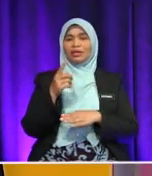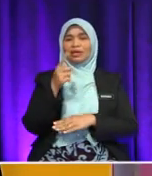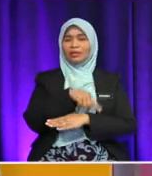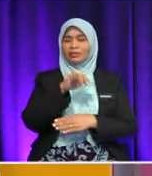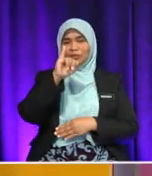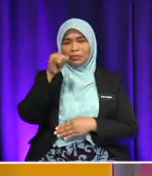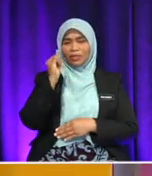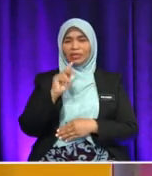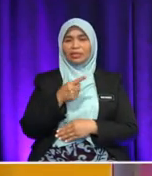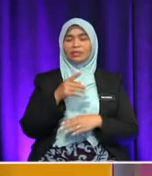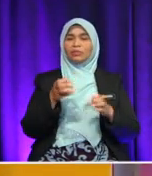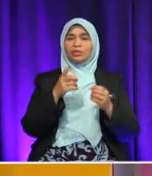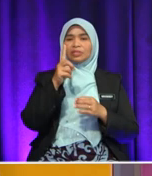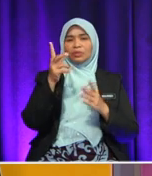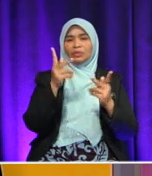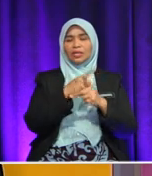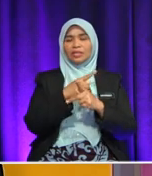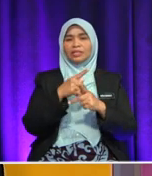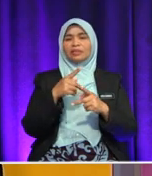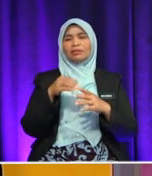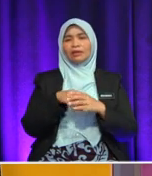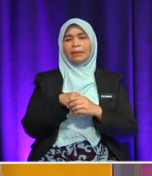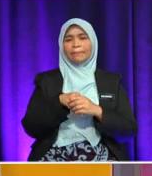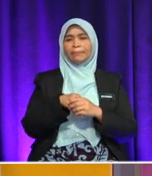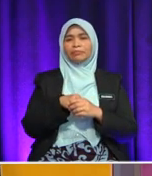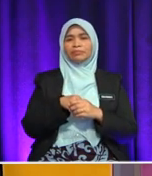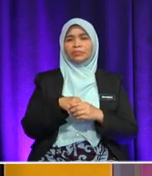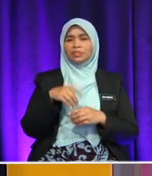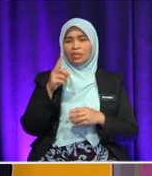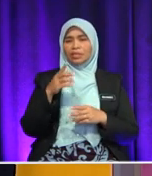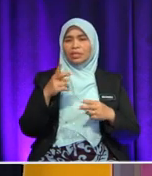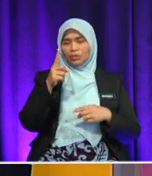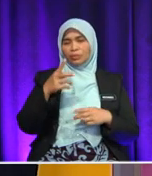kita buat sekali seumur hidup Insyaallah